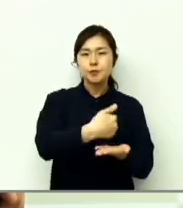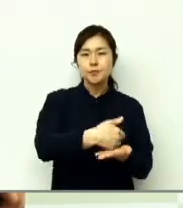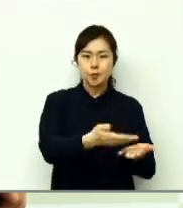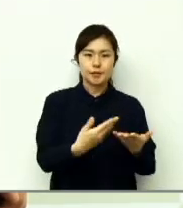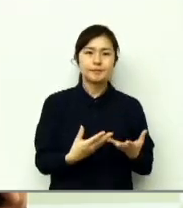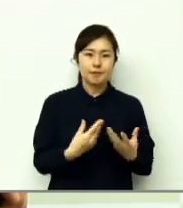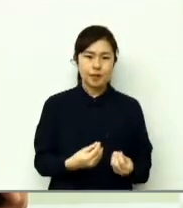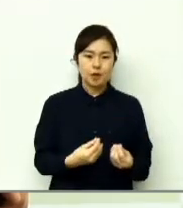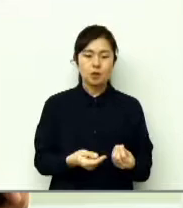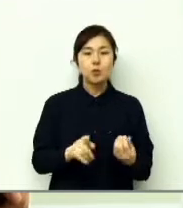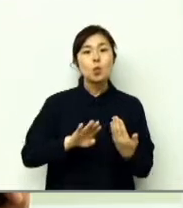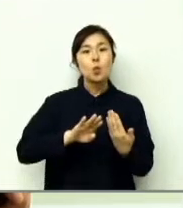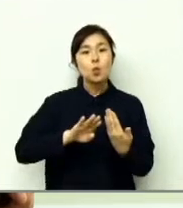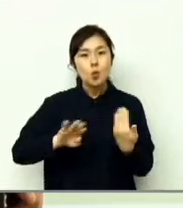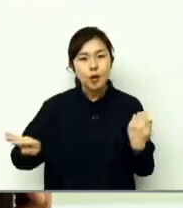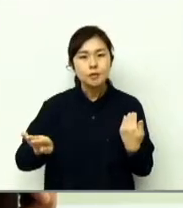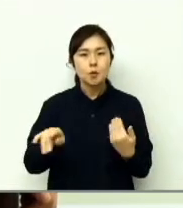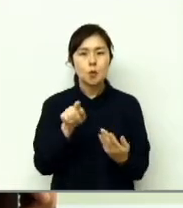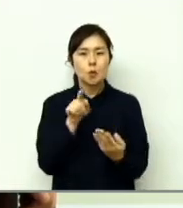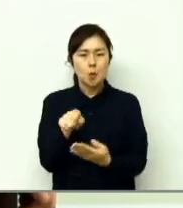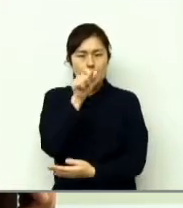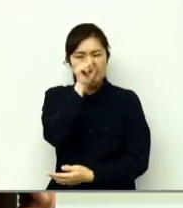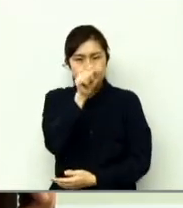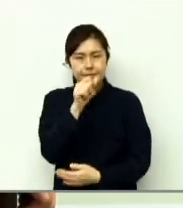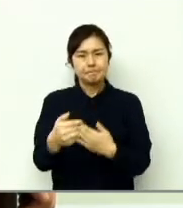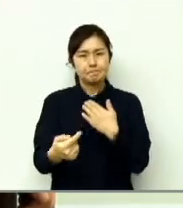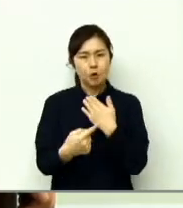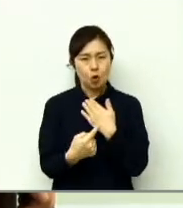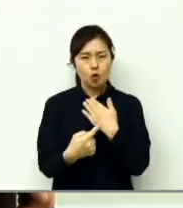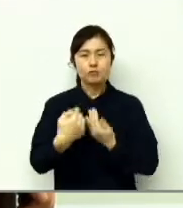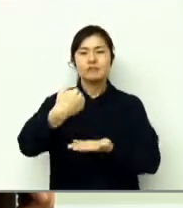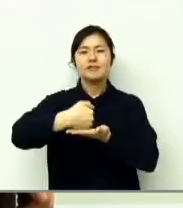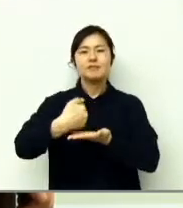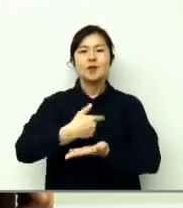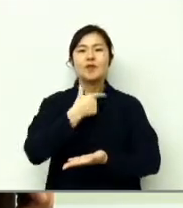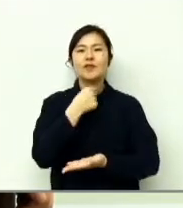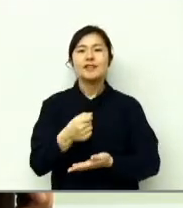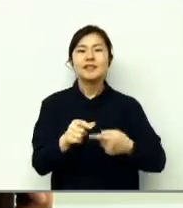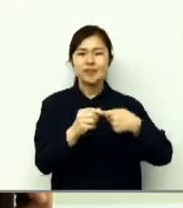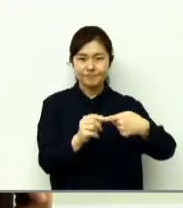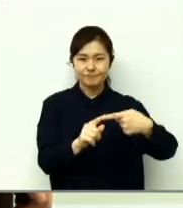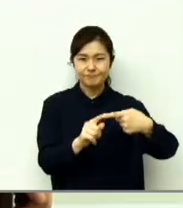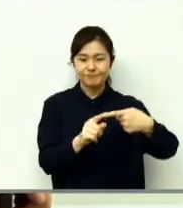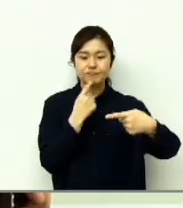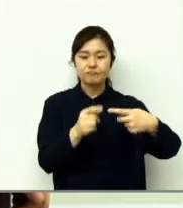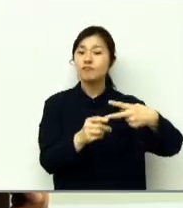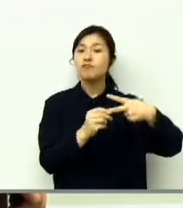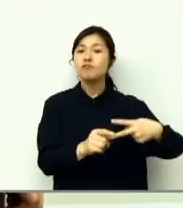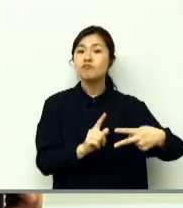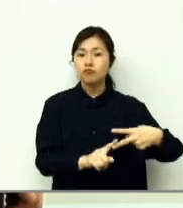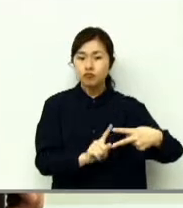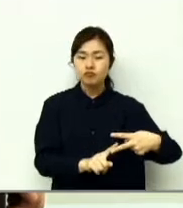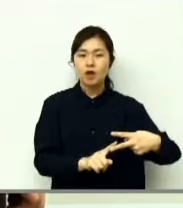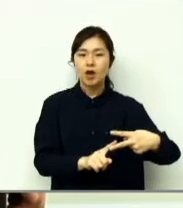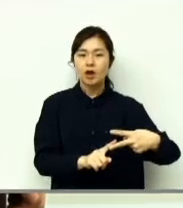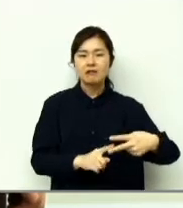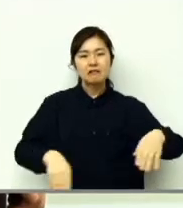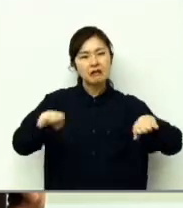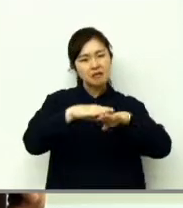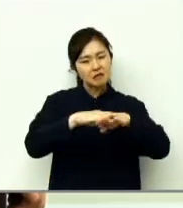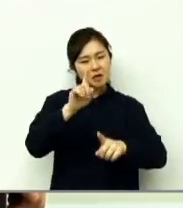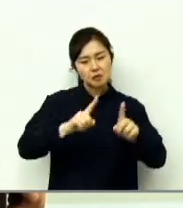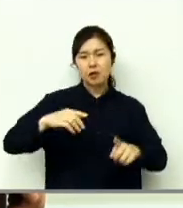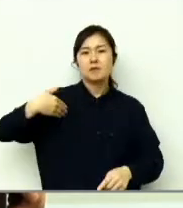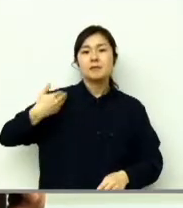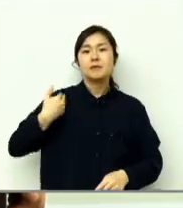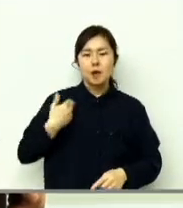といいますか、特色、これが特色だという事業があればお教えいただきたいと思います。でもう1点なんですが、はい、ちょっと重複になってしまうかもしれないんですが、は